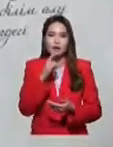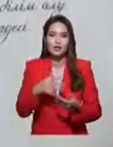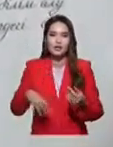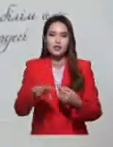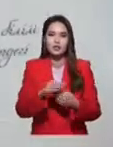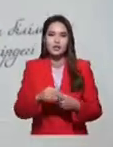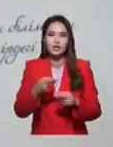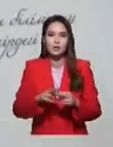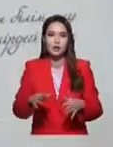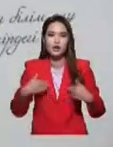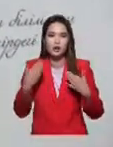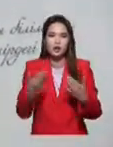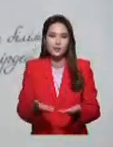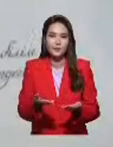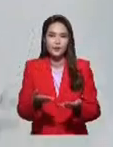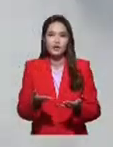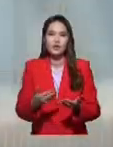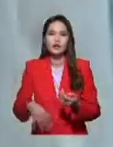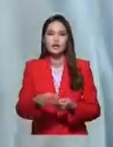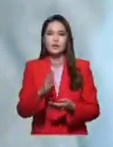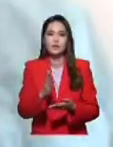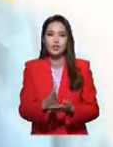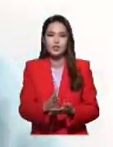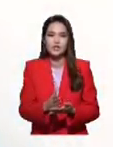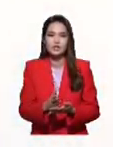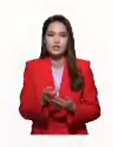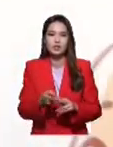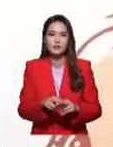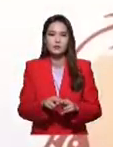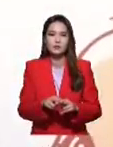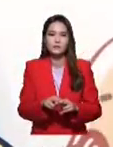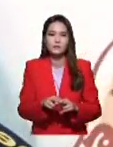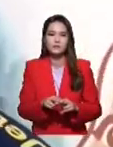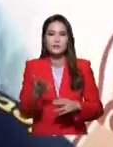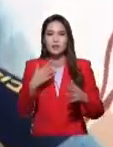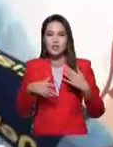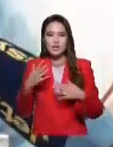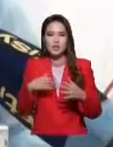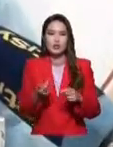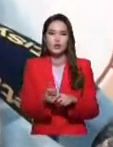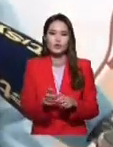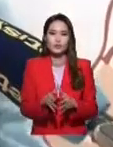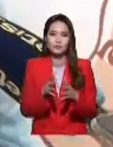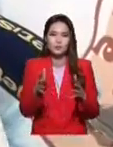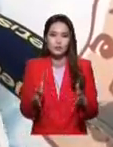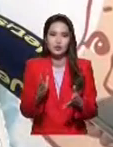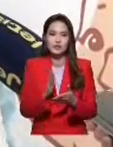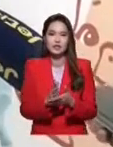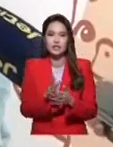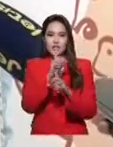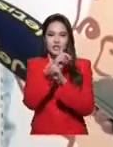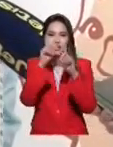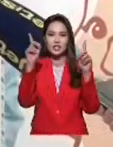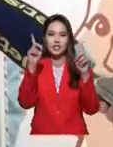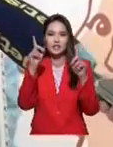жатқан дұға тілектеріне үлкен алғысымды шексіз. Рахмет. Құттықтап, звондап бәріне неғып жатқан. И ерекше